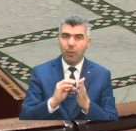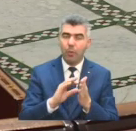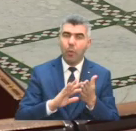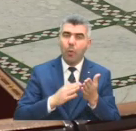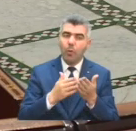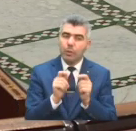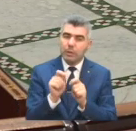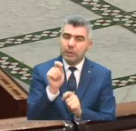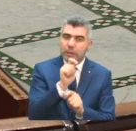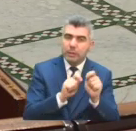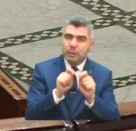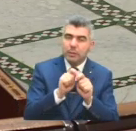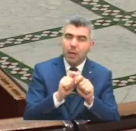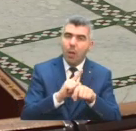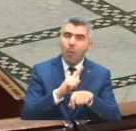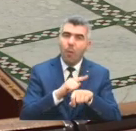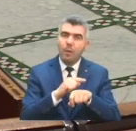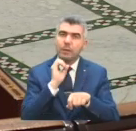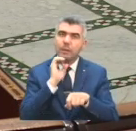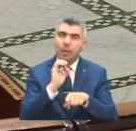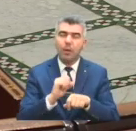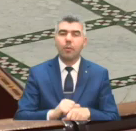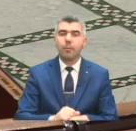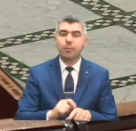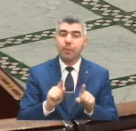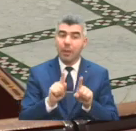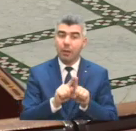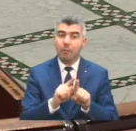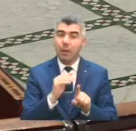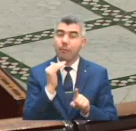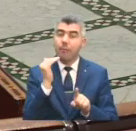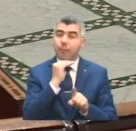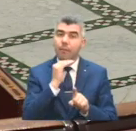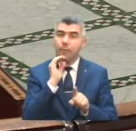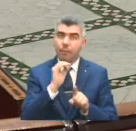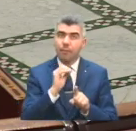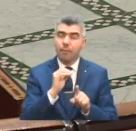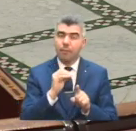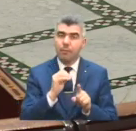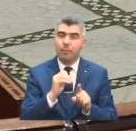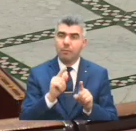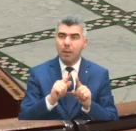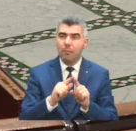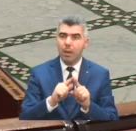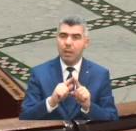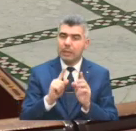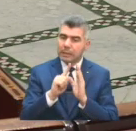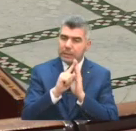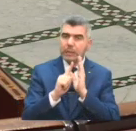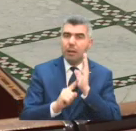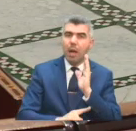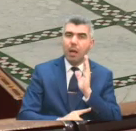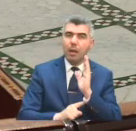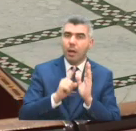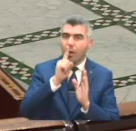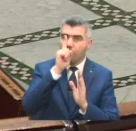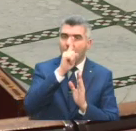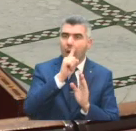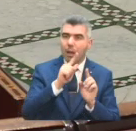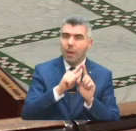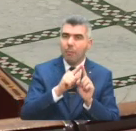هذا الوقت واستجال واللي غادي تكون استعجالية وغادي نبداو فيها في هذا الأسبوع إن شاء الله حسب المناطق